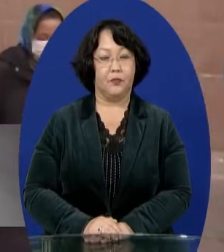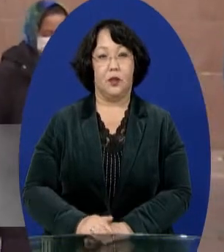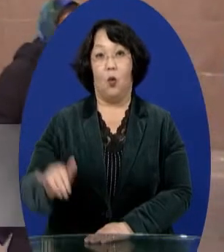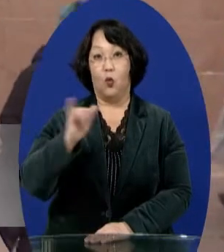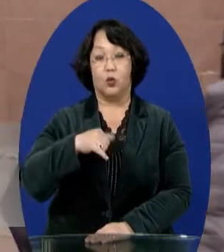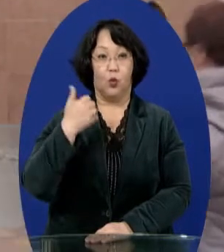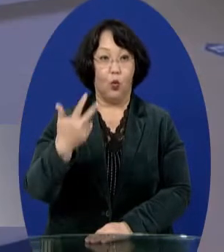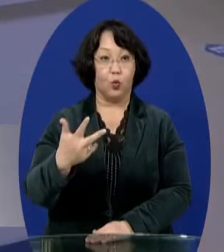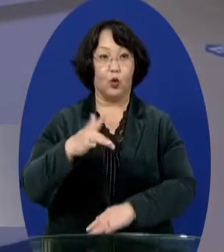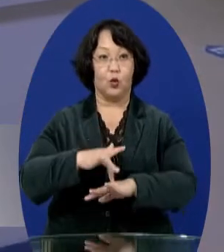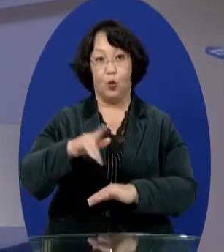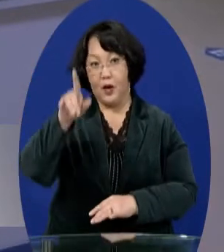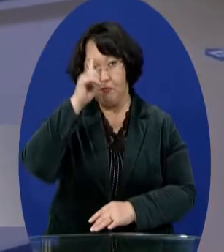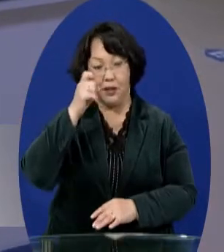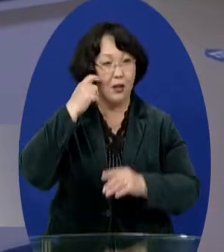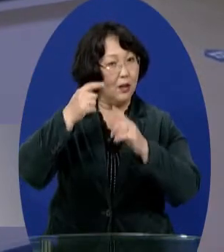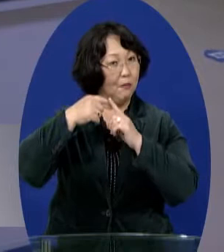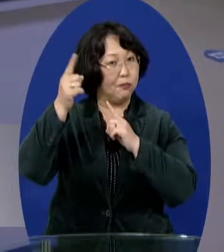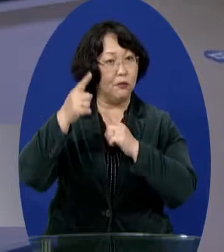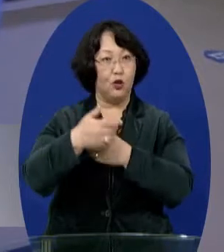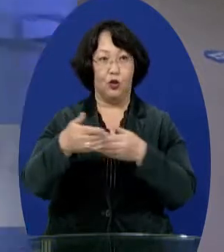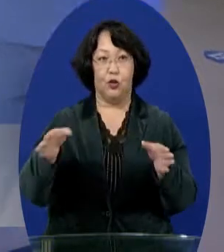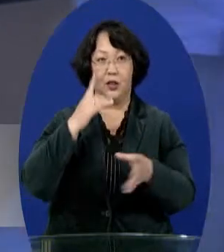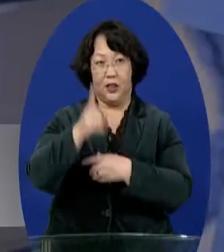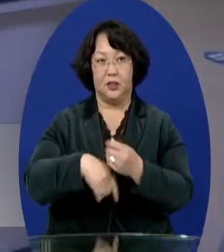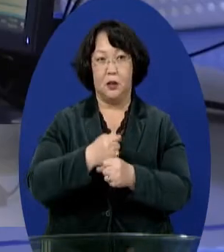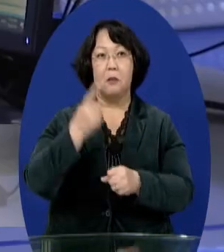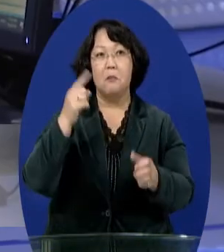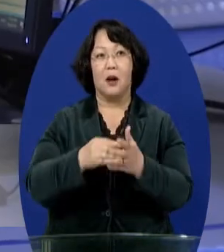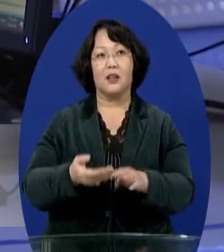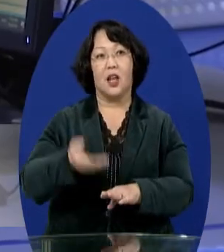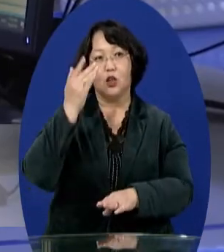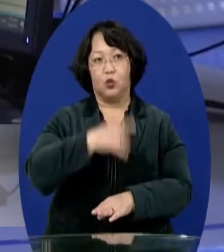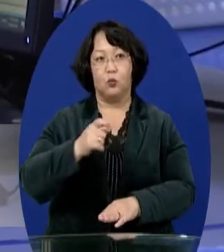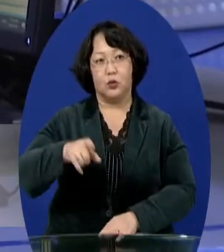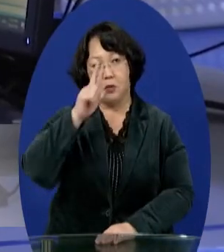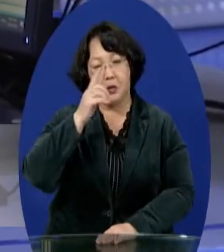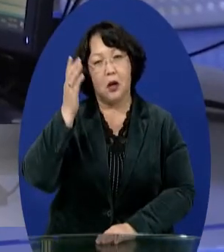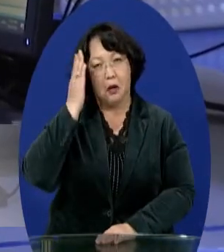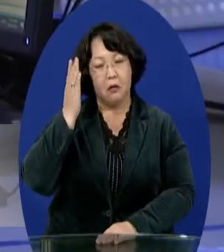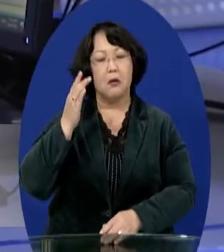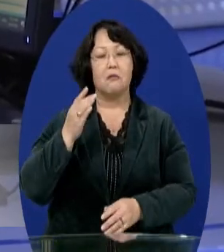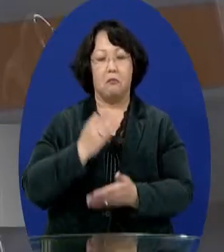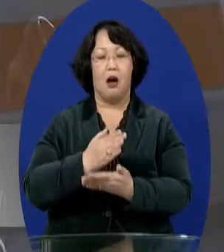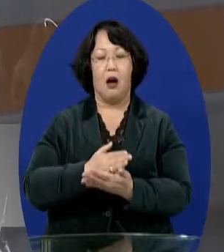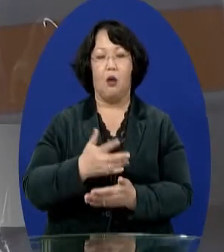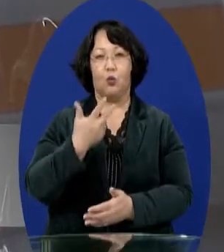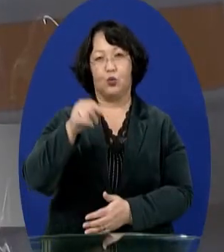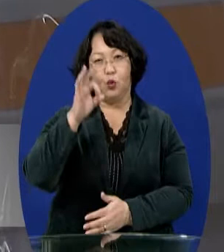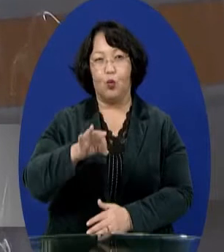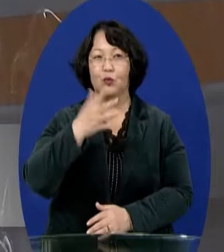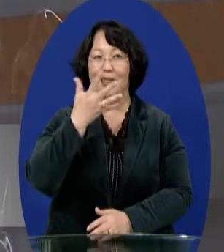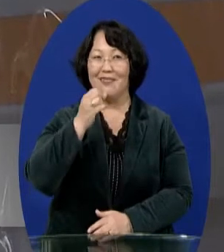Улсын 3 дугаар төв эмнэлгийн харуултын тасагтл гэхэд жилд 1000 орчим хүн харуулж хэвтэн имчилүүлж байна. Үний 30% нь 50-аас доош